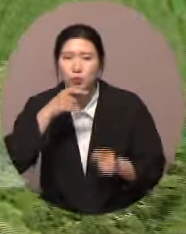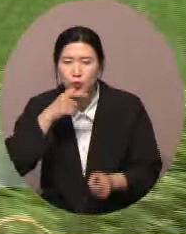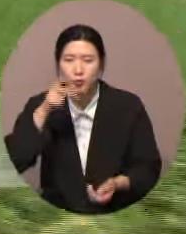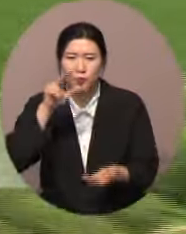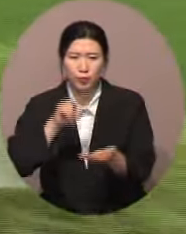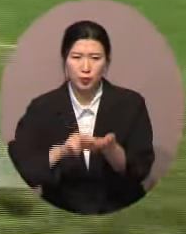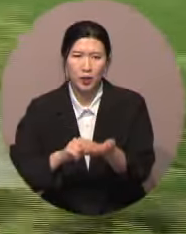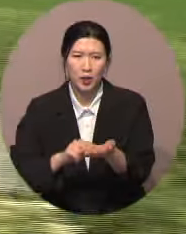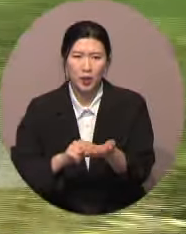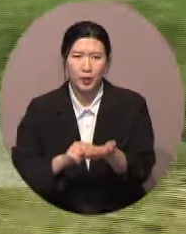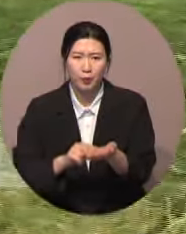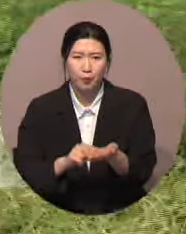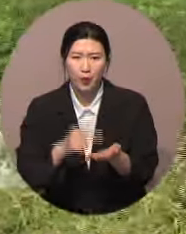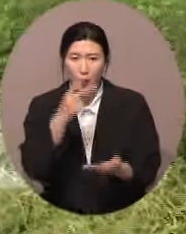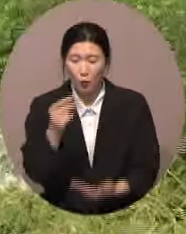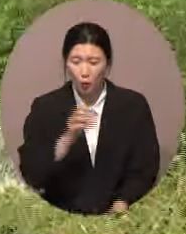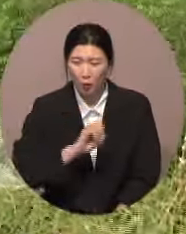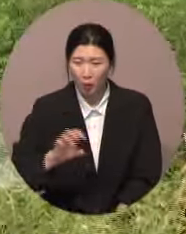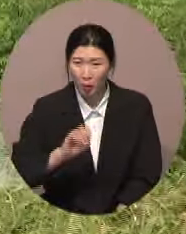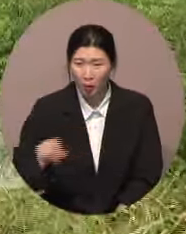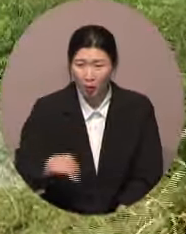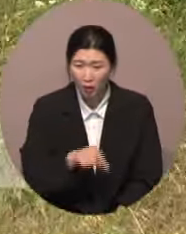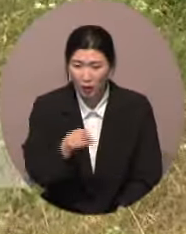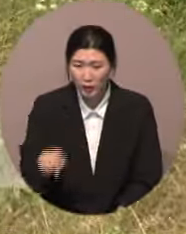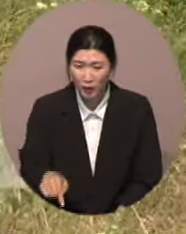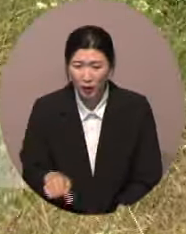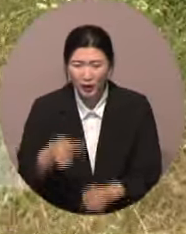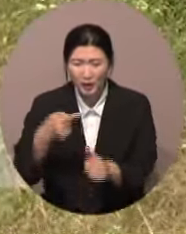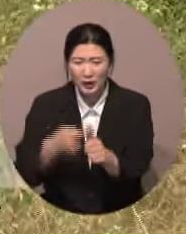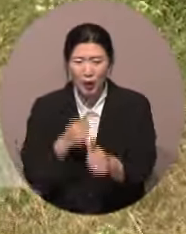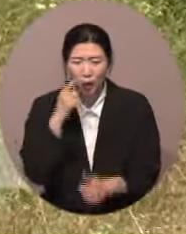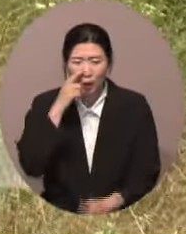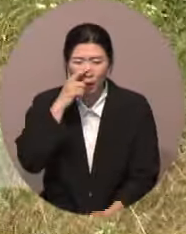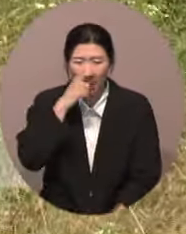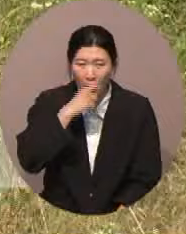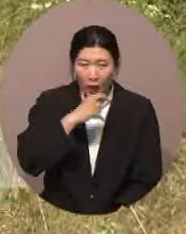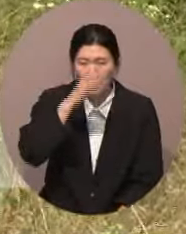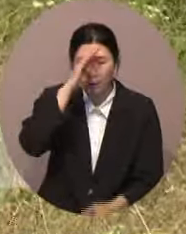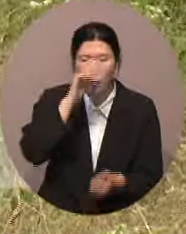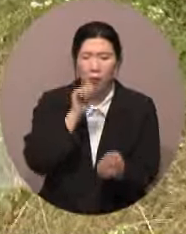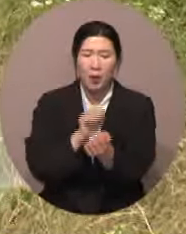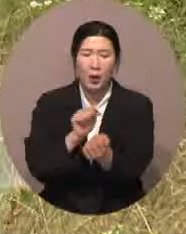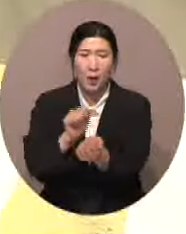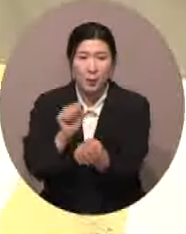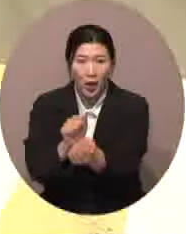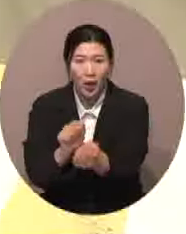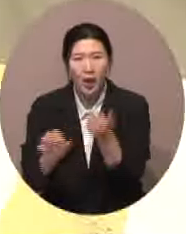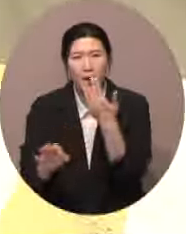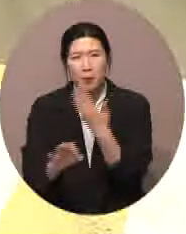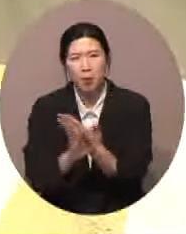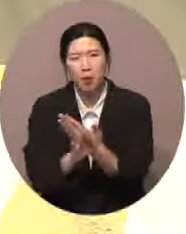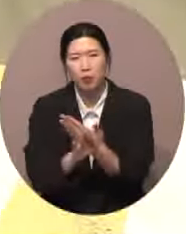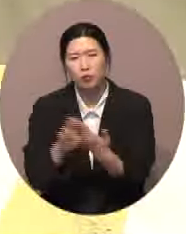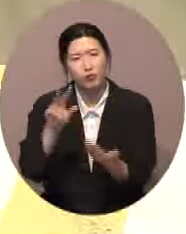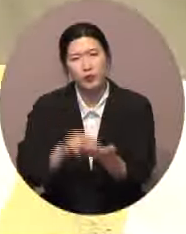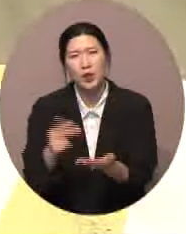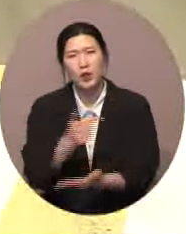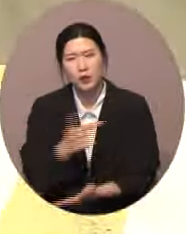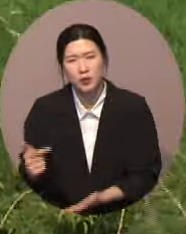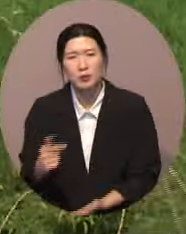수 있고 특히 밀집한 축사 여건상 감염병이 발생하면 모든 돼지를 살처분해야 한다며